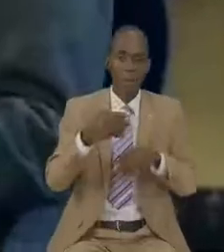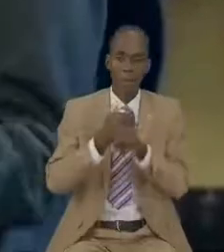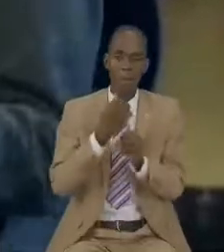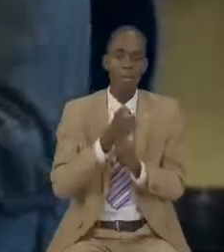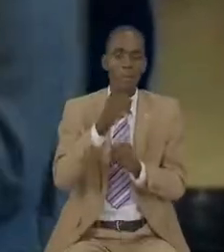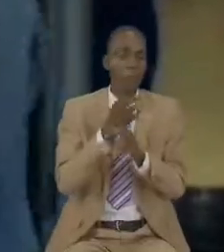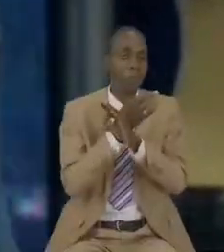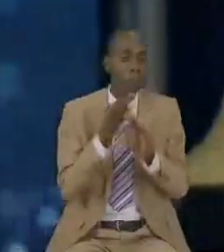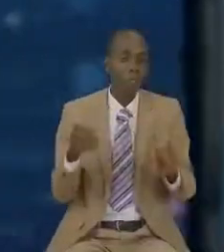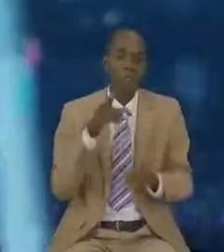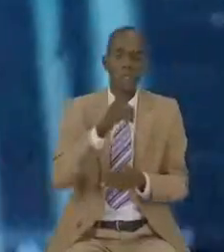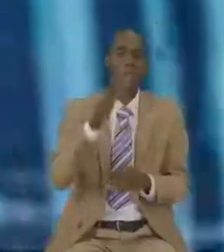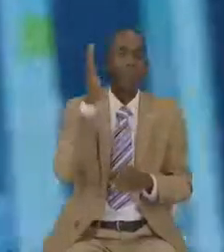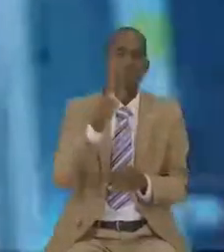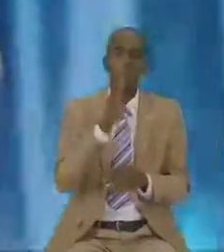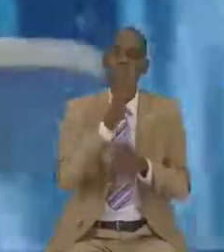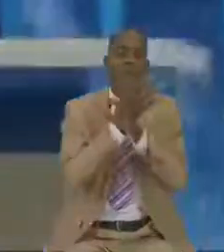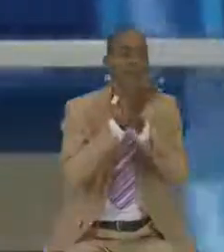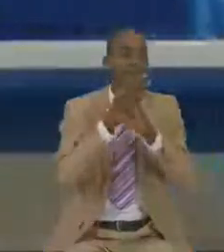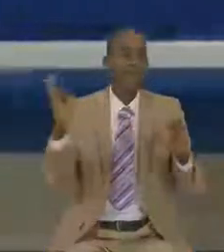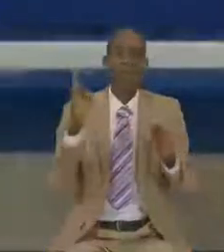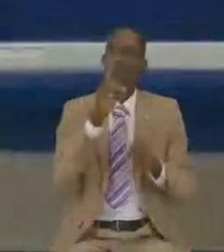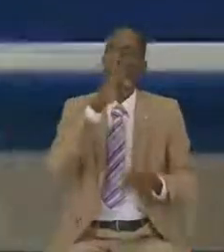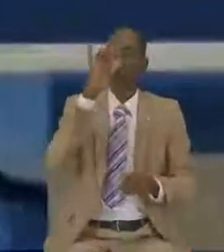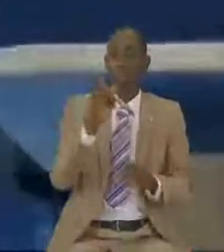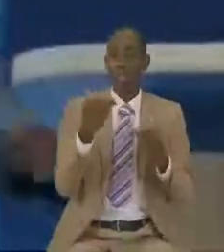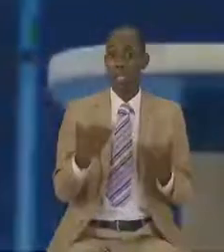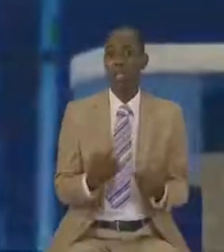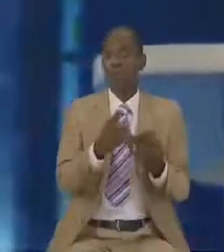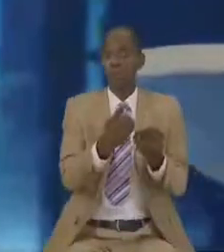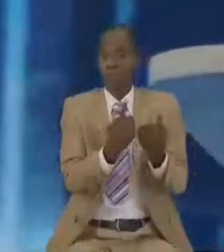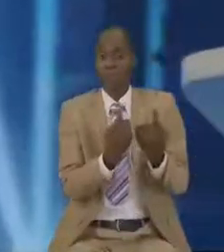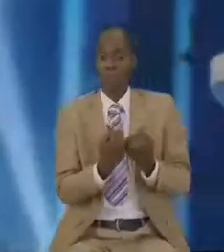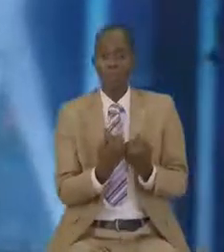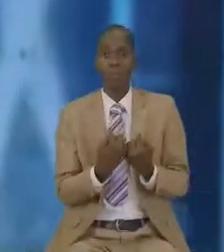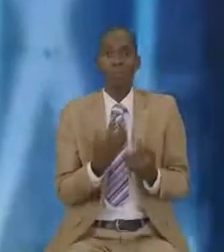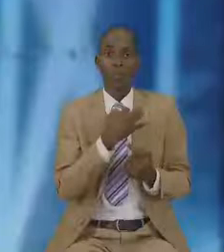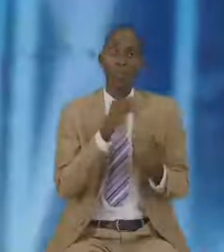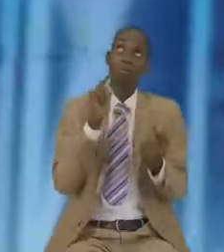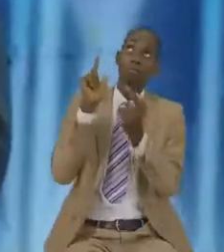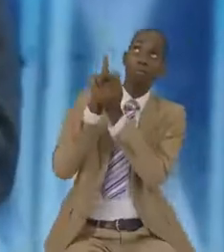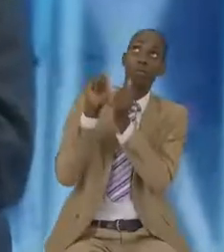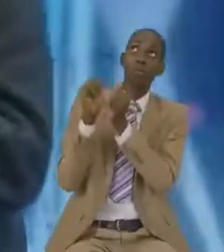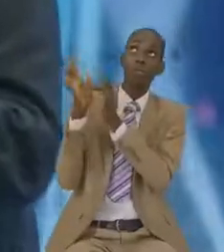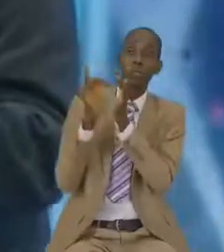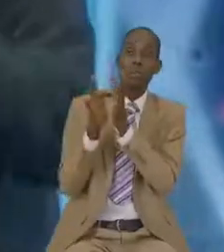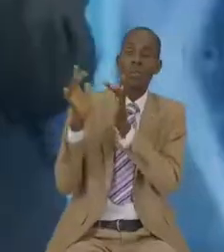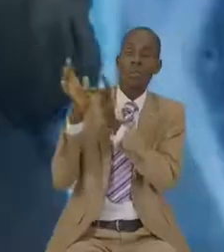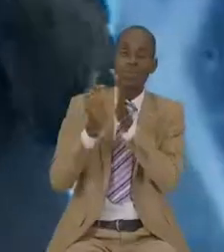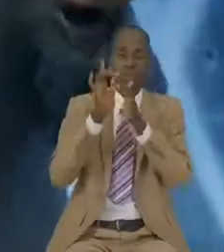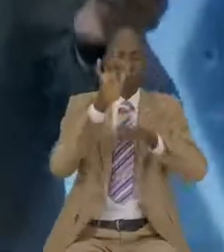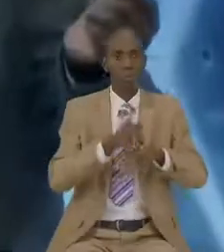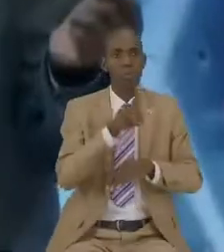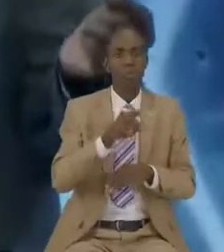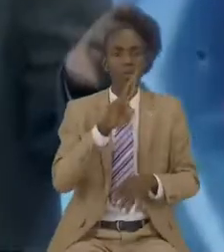serez réellement libre. Maintenant, tu viens et il te touche. Si tu es aveugle, il